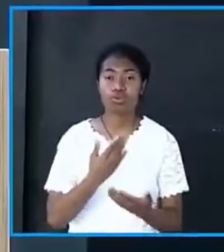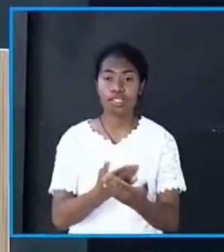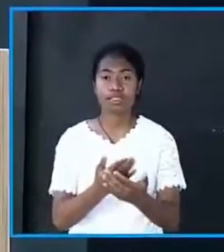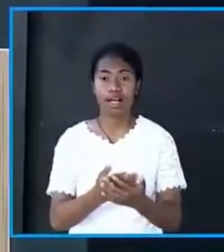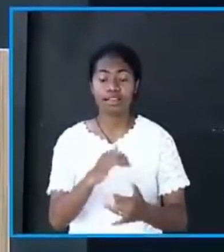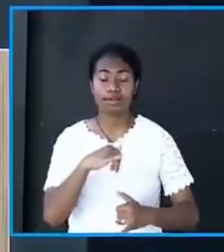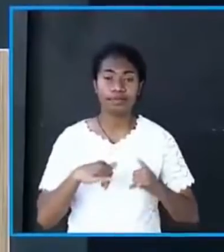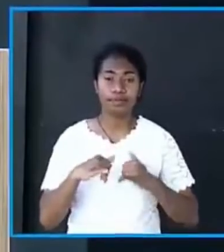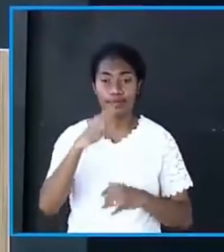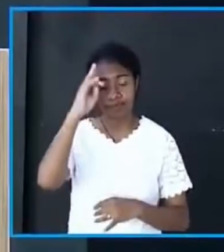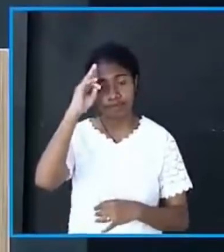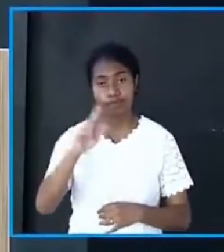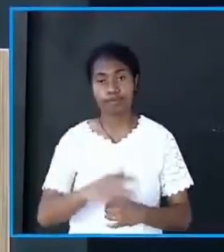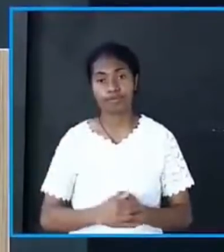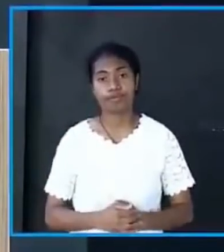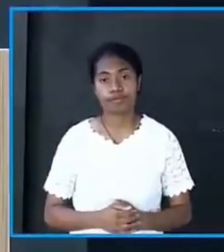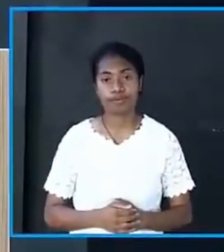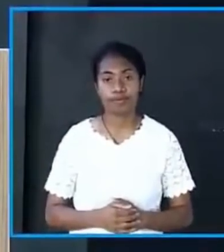Tuhan